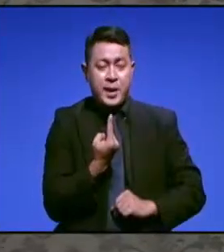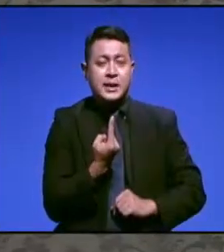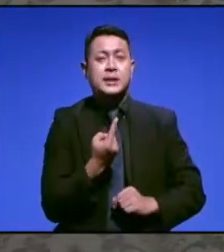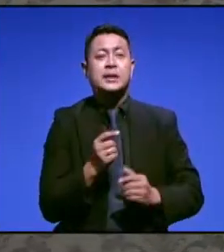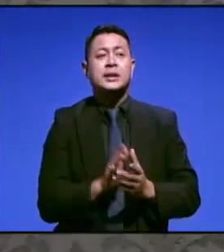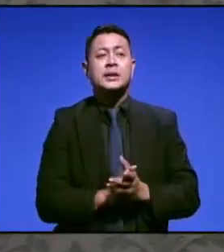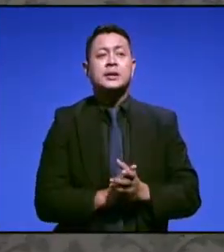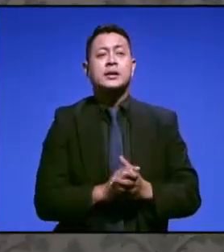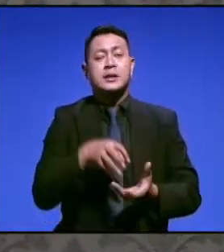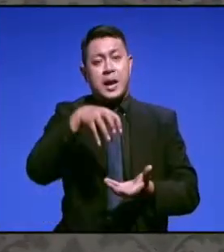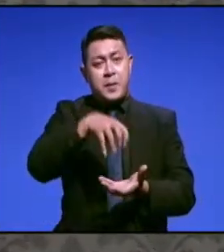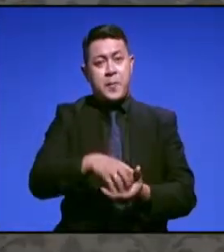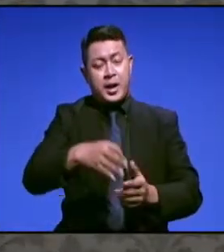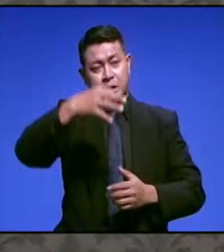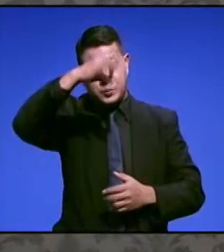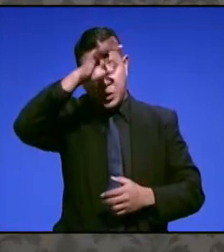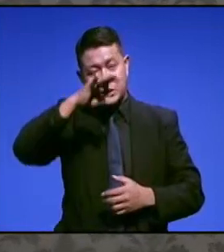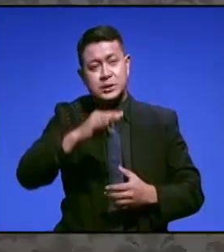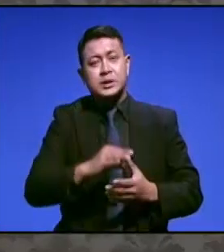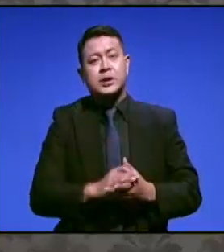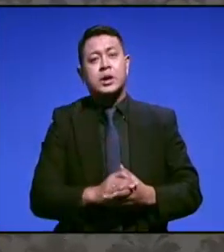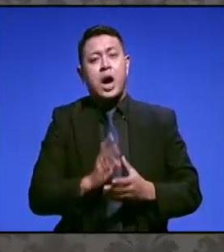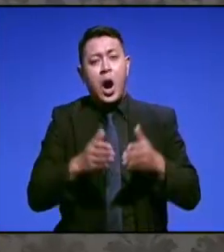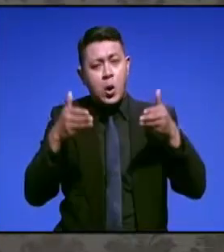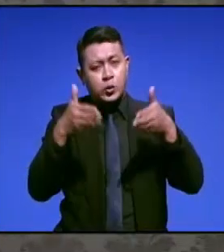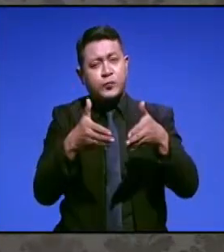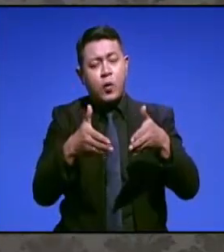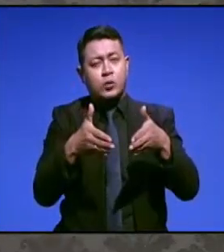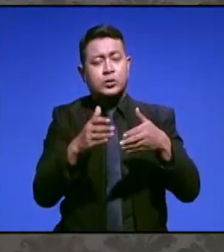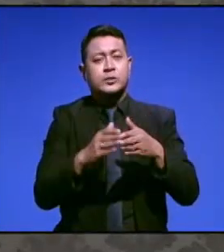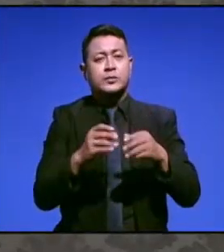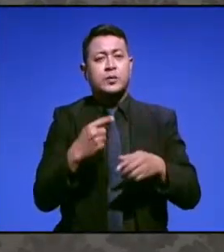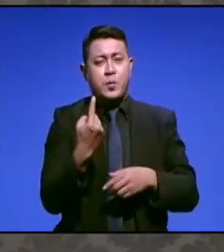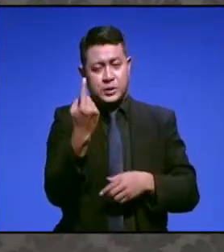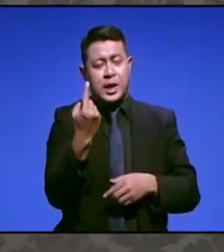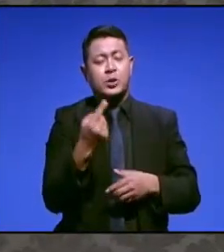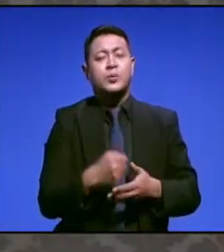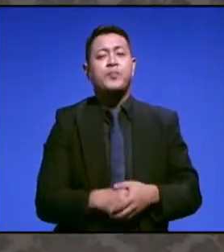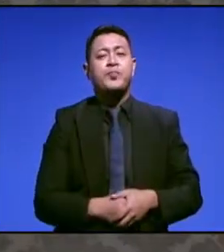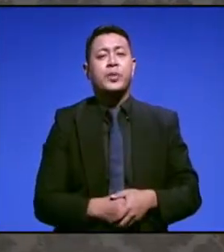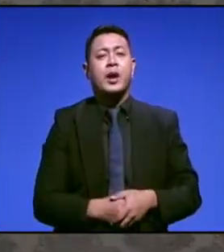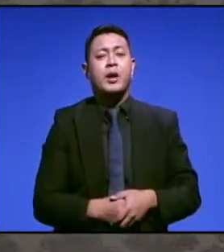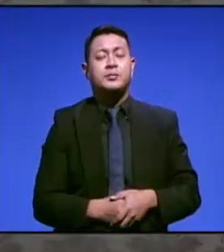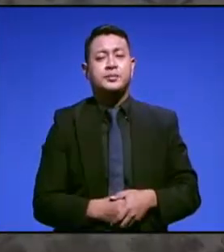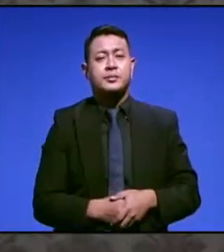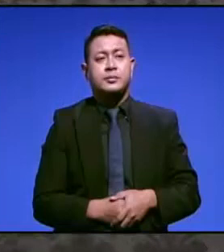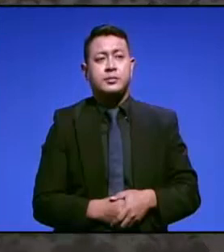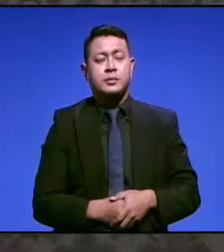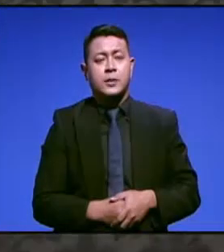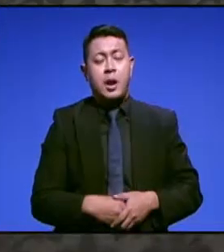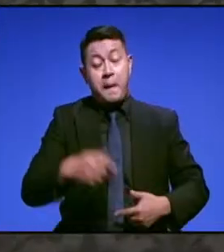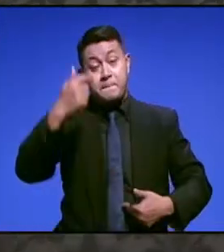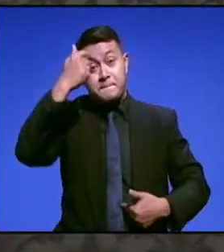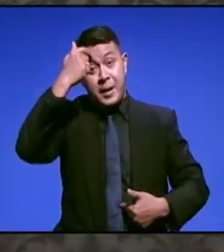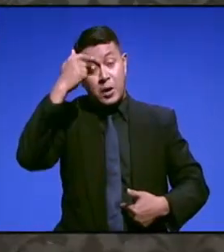pengamanan maku, ya tentu ini pasti menjadi prioritas kita. Ya. Kemudian juga untuk pelaku sendiri,